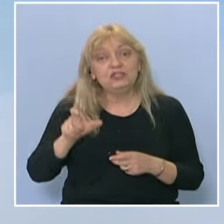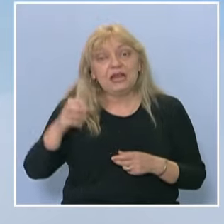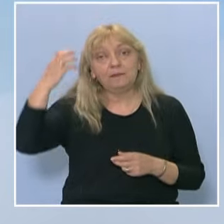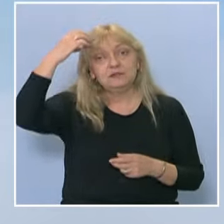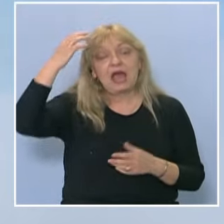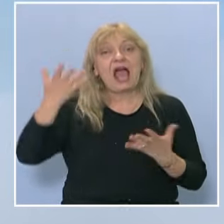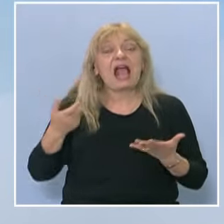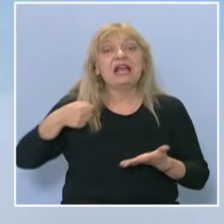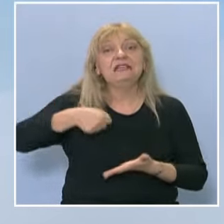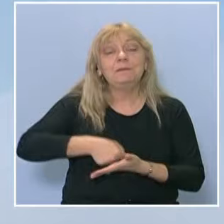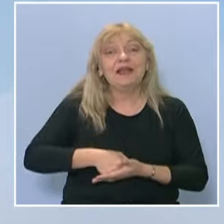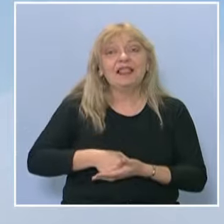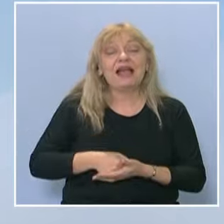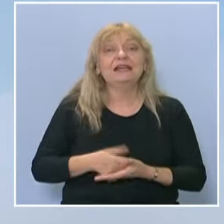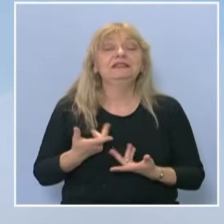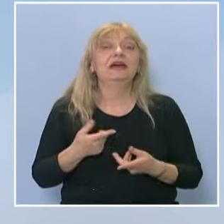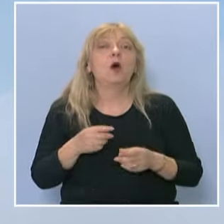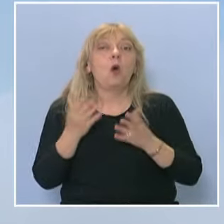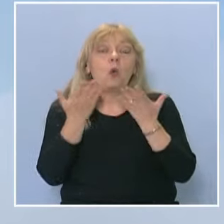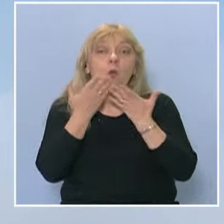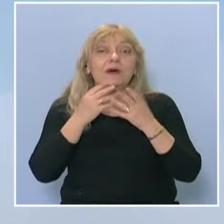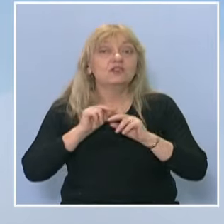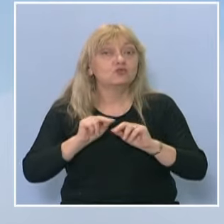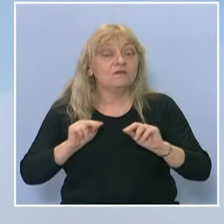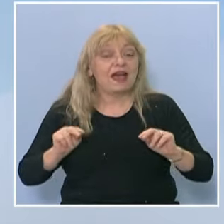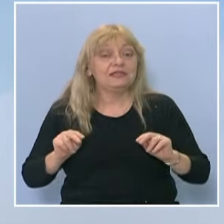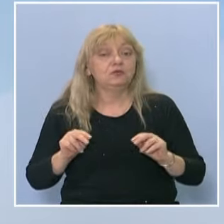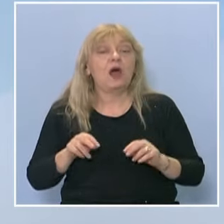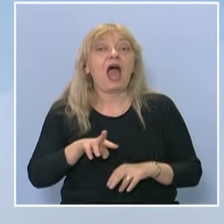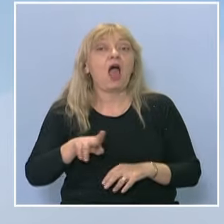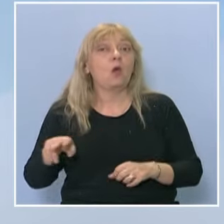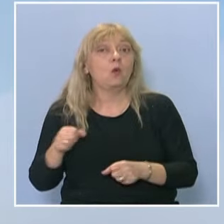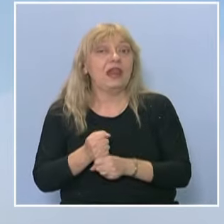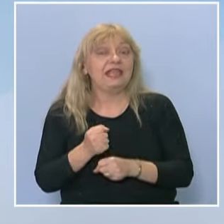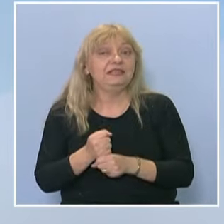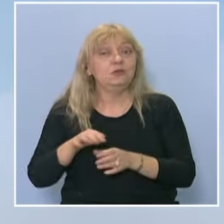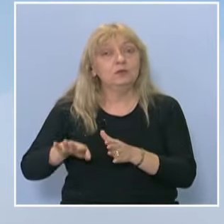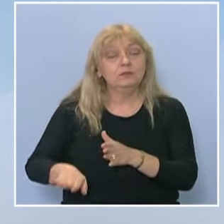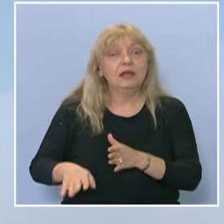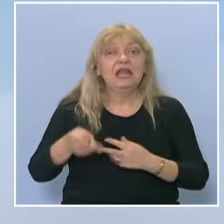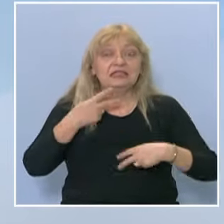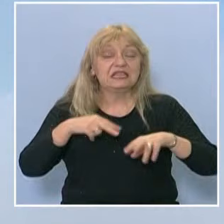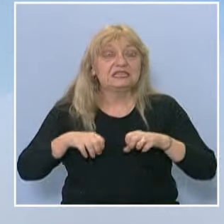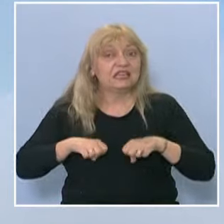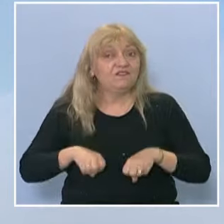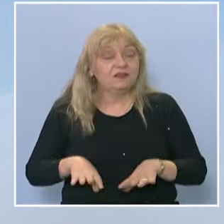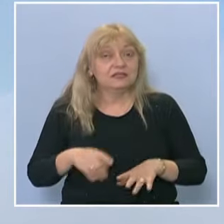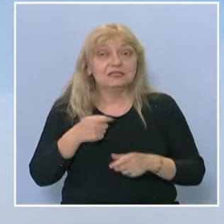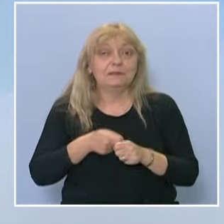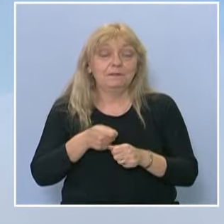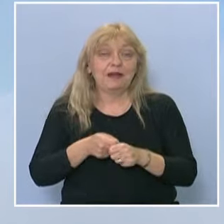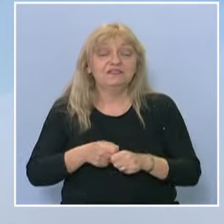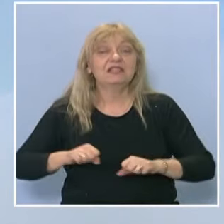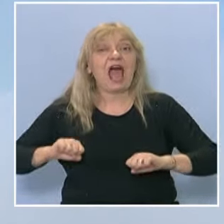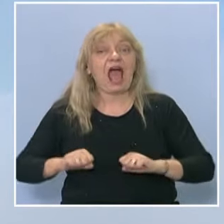формалното, неформалното и информалното образование, а колегите им от прогимназията търсиха възможности за формиране на